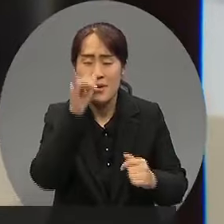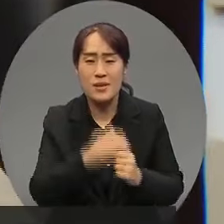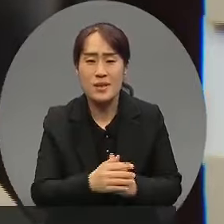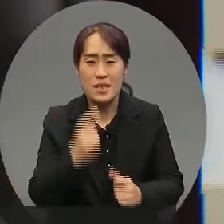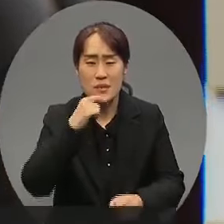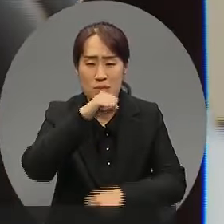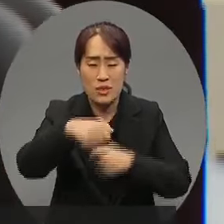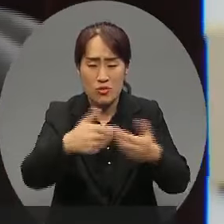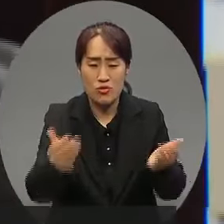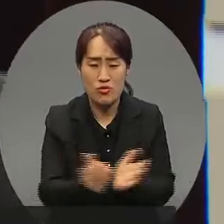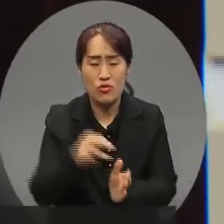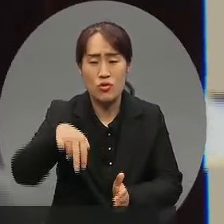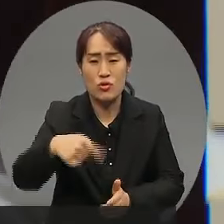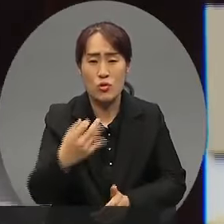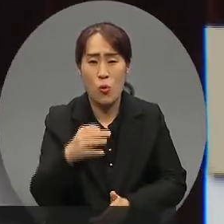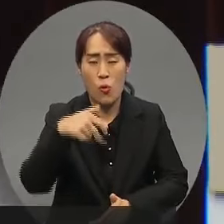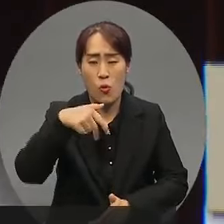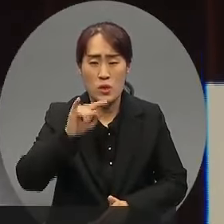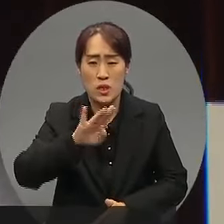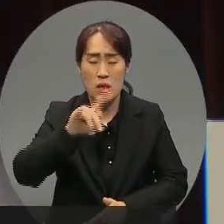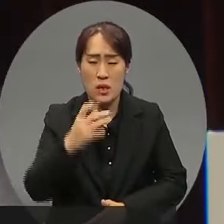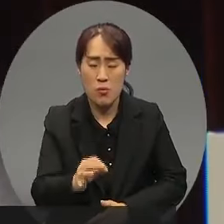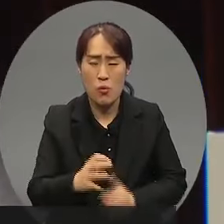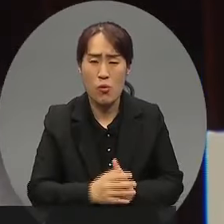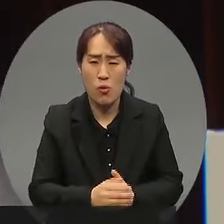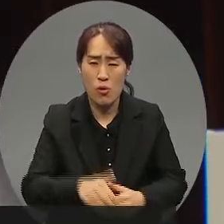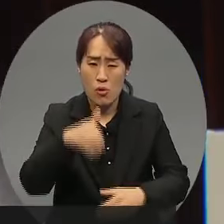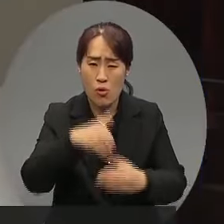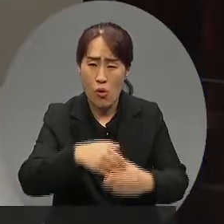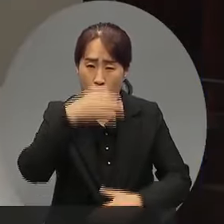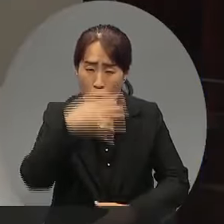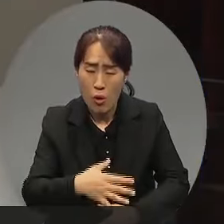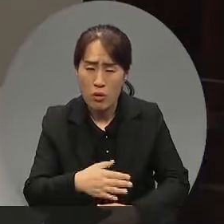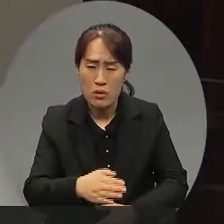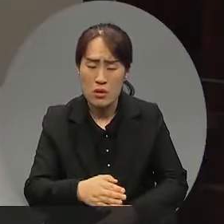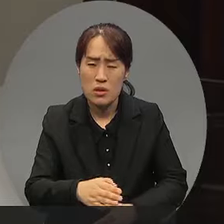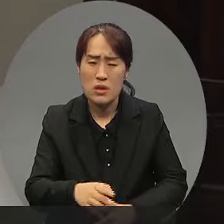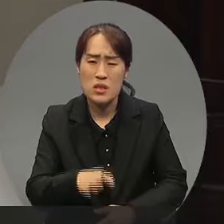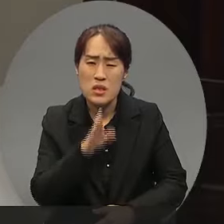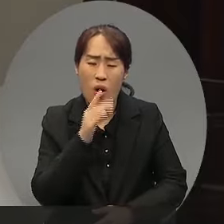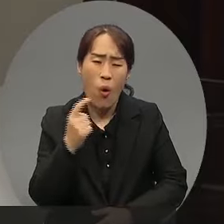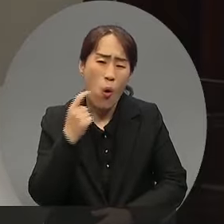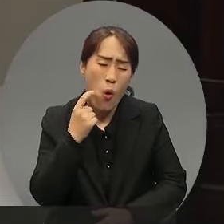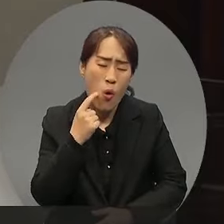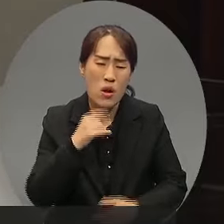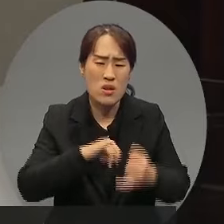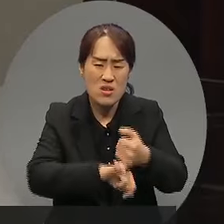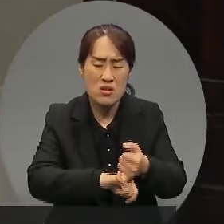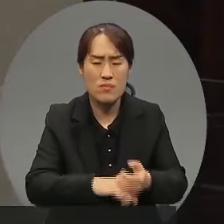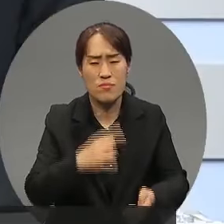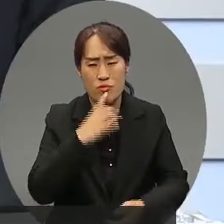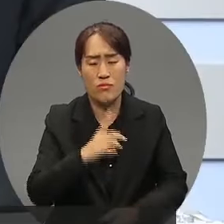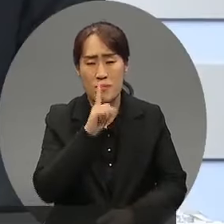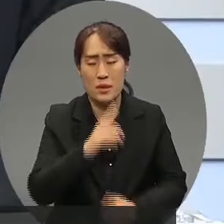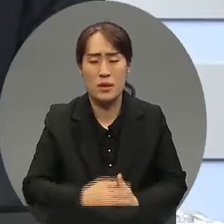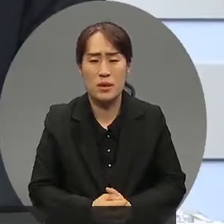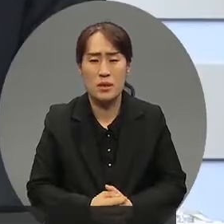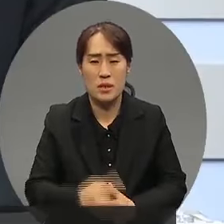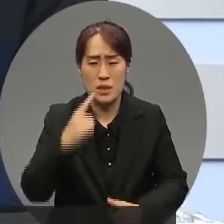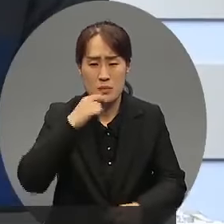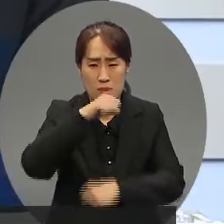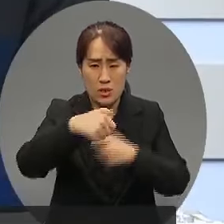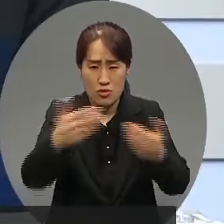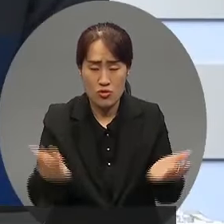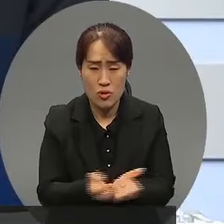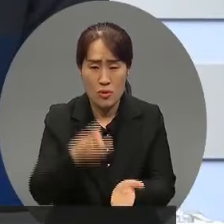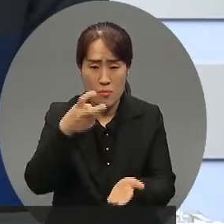더불어민주당 송재봉 후보는 선거가 어려워지자 내놓은 진정성 없는 공약이라고 비판했습니다 민주당에서